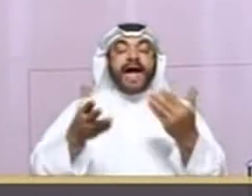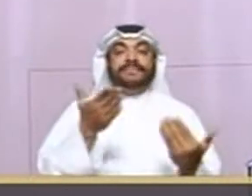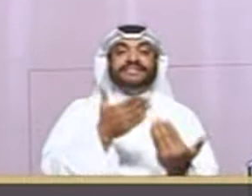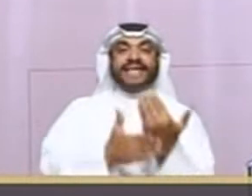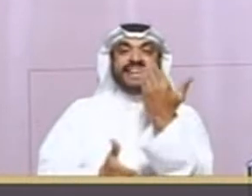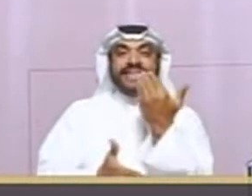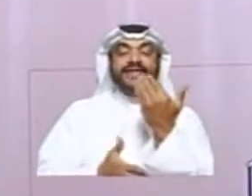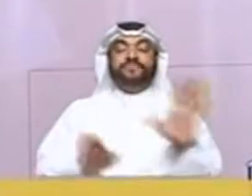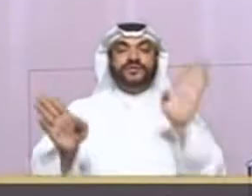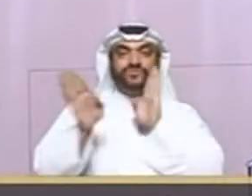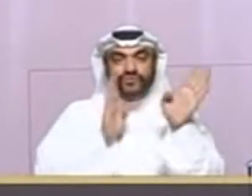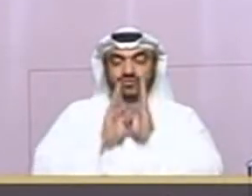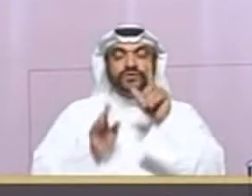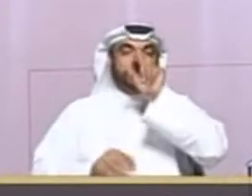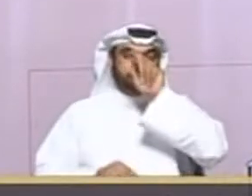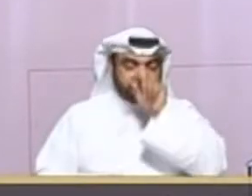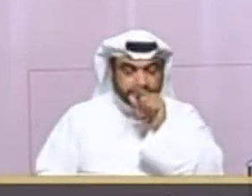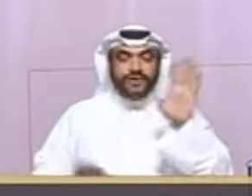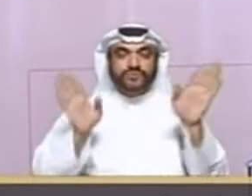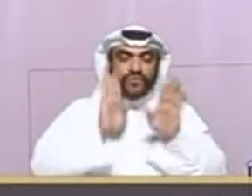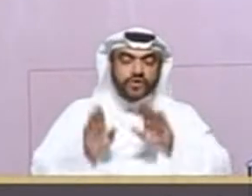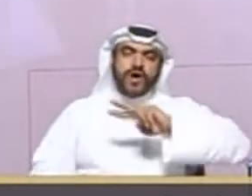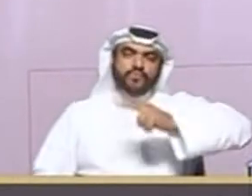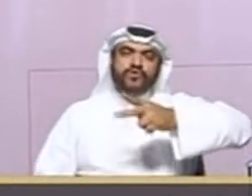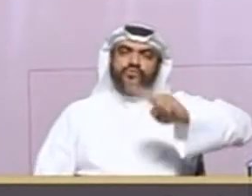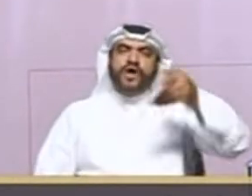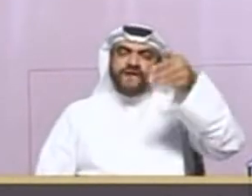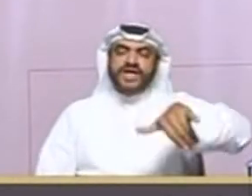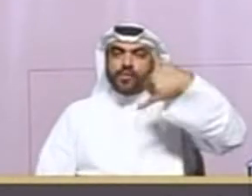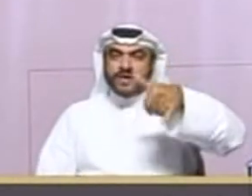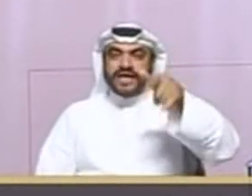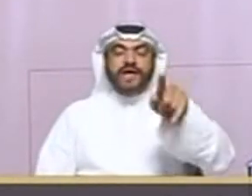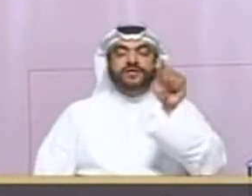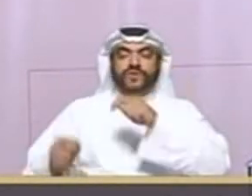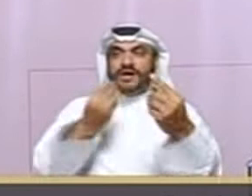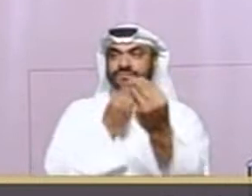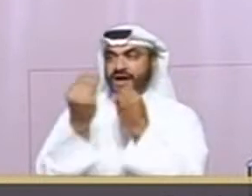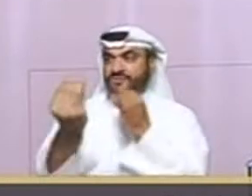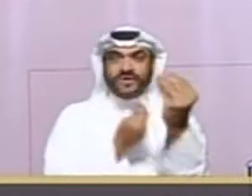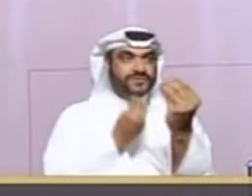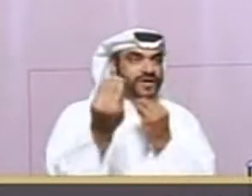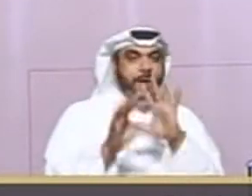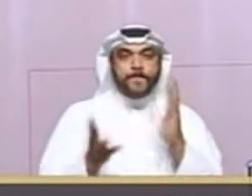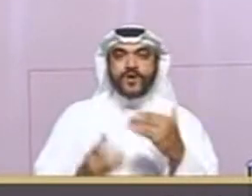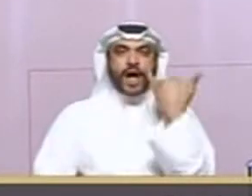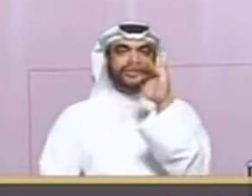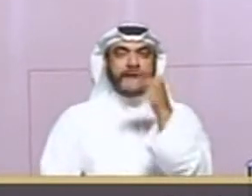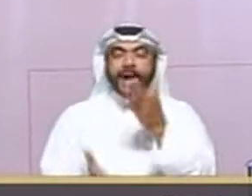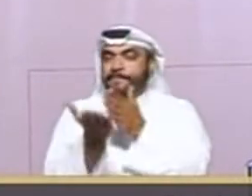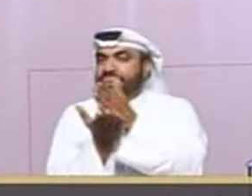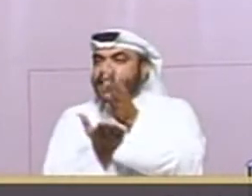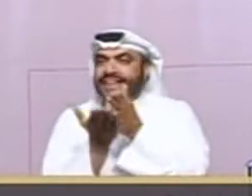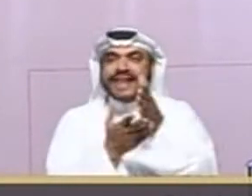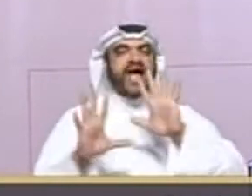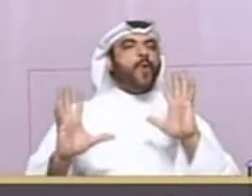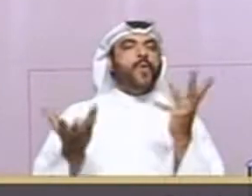بجميع مواقع التواصل الاجتماعي كحسابات رسمية لوزارة الإعلام من أجل مخاطبة وتوجيه الشباب من خلال